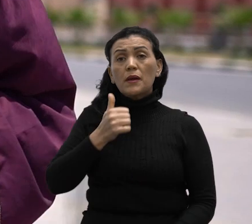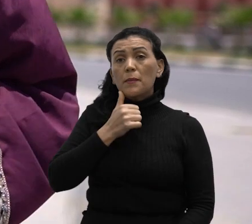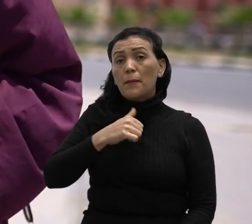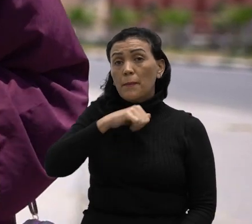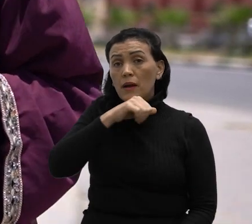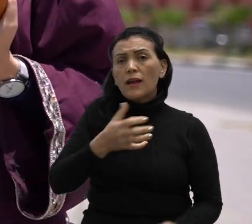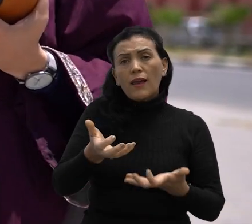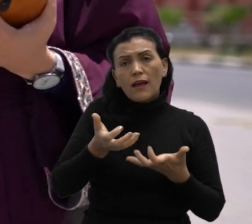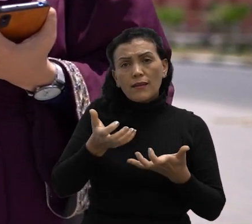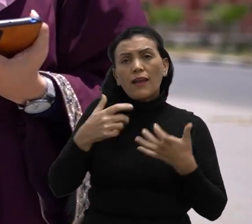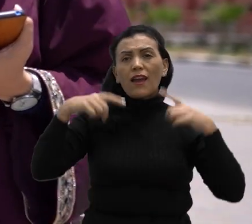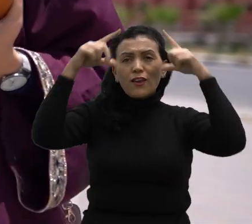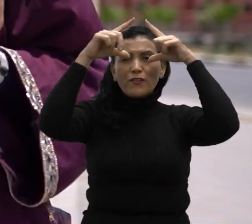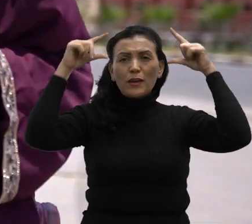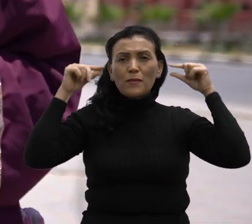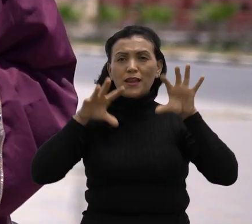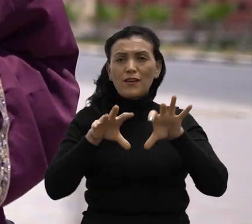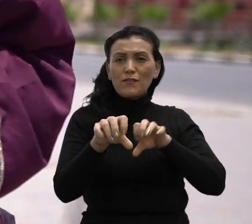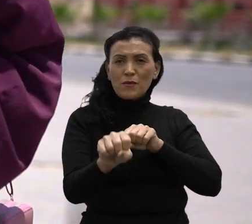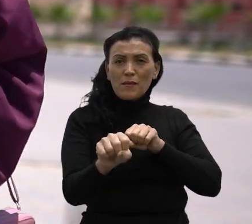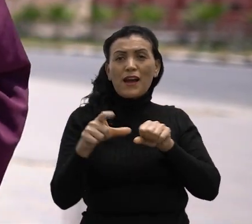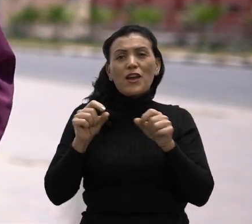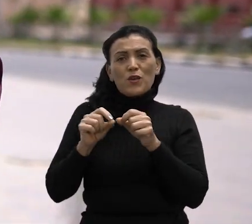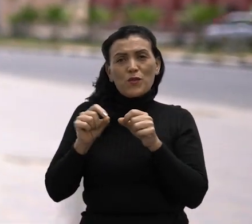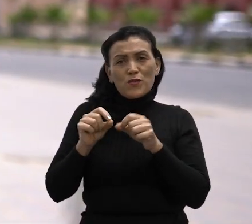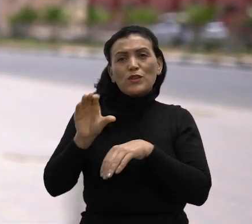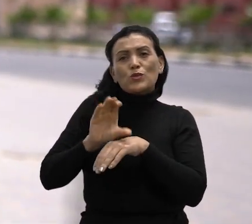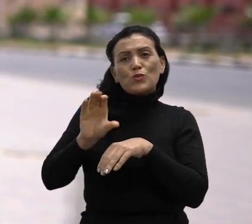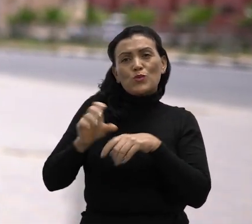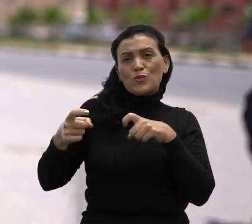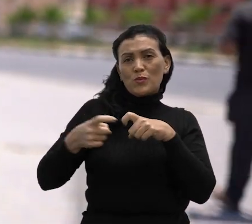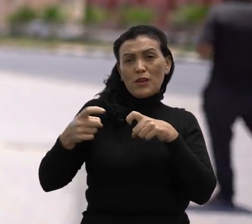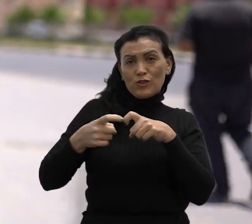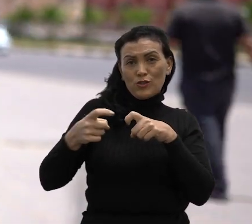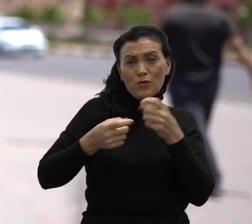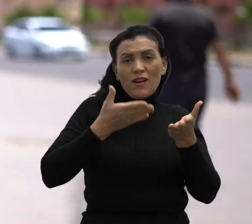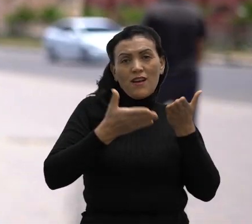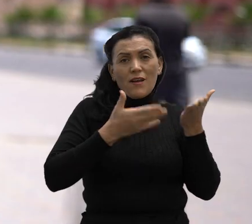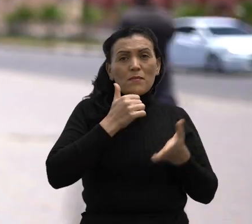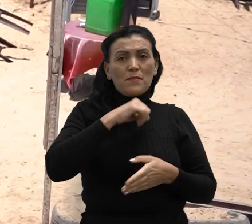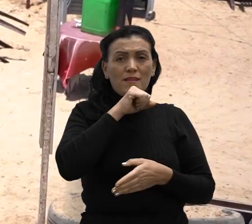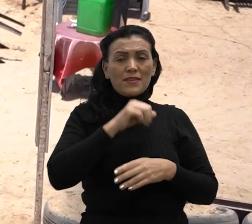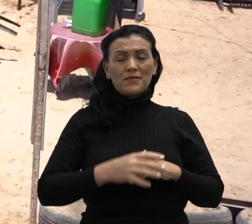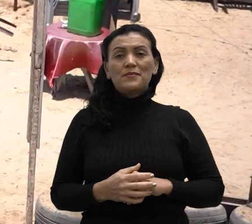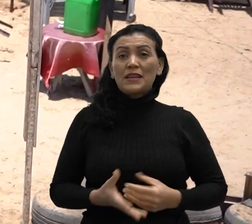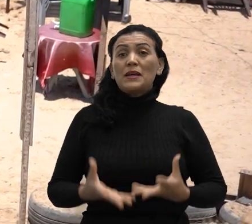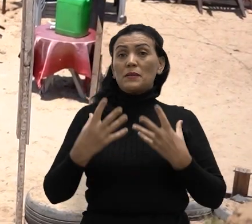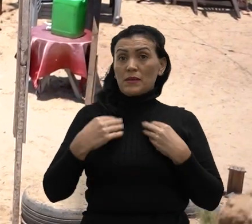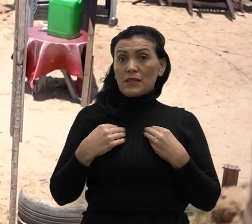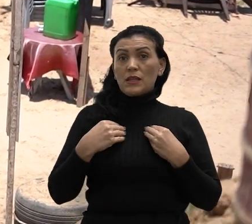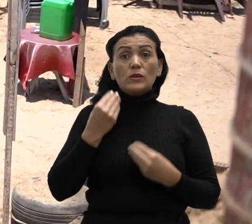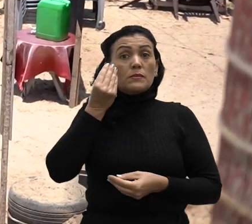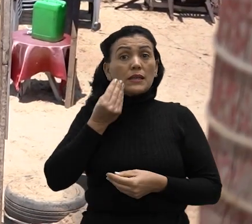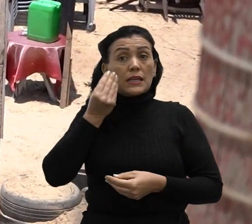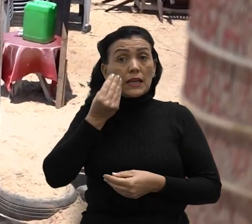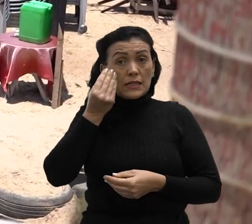امي كان بدها اني افوت تمريض، بس انا عشان البي رغبتها فتت دورة طب عملي واخذت يعني على الاقل قدت